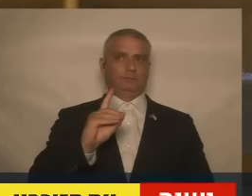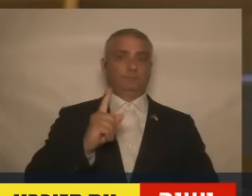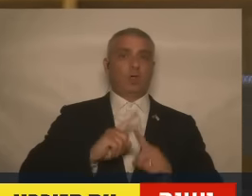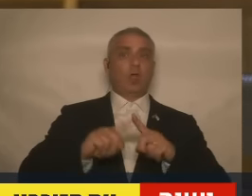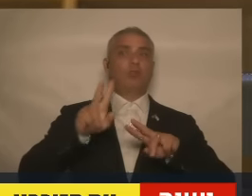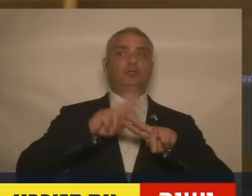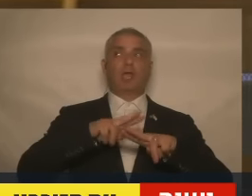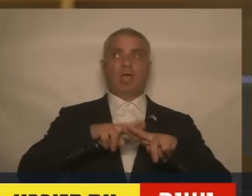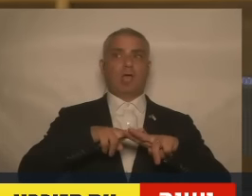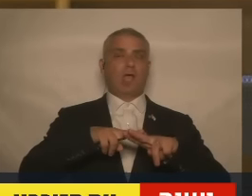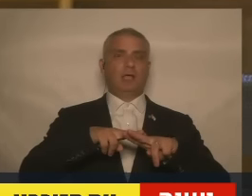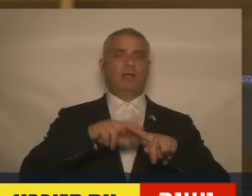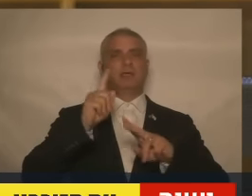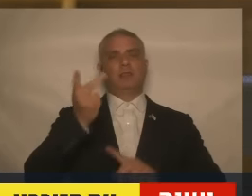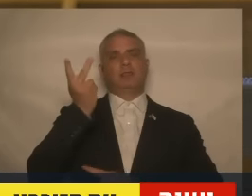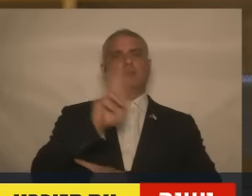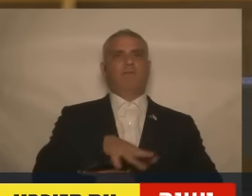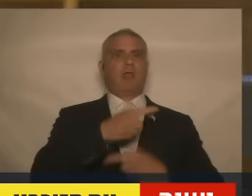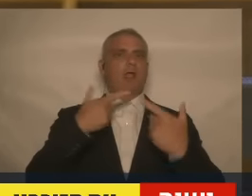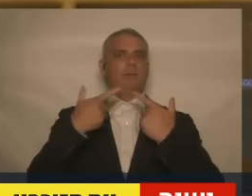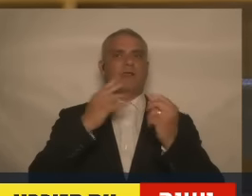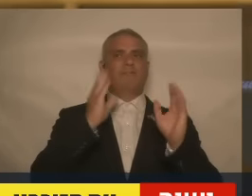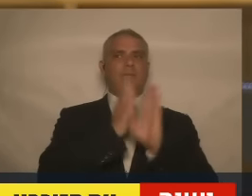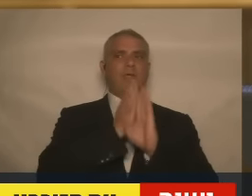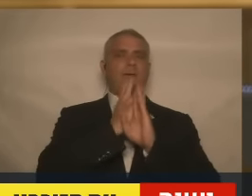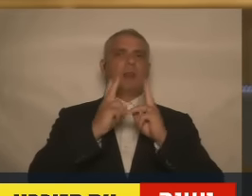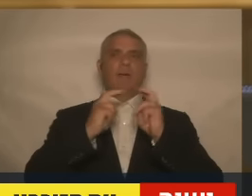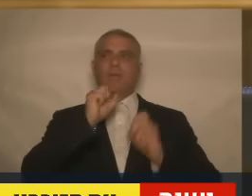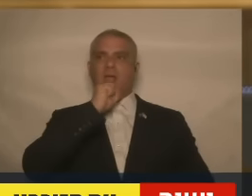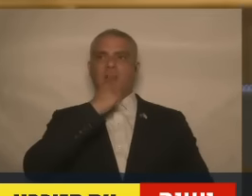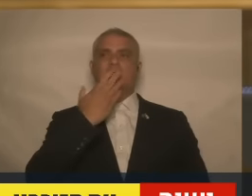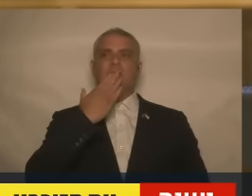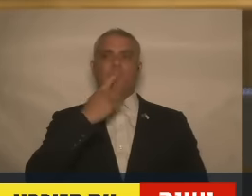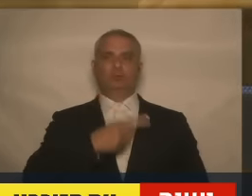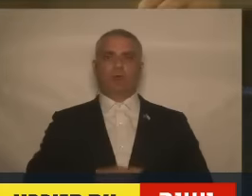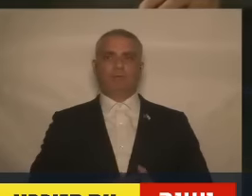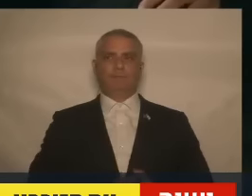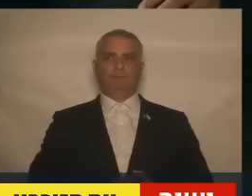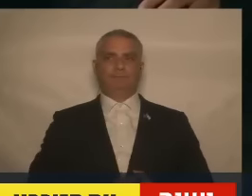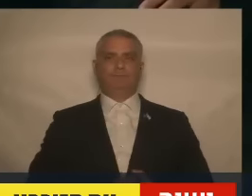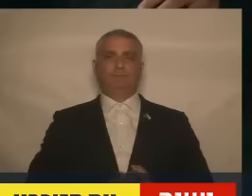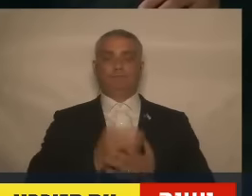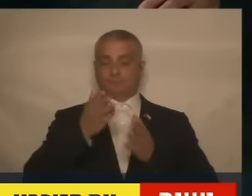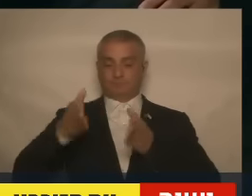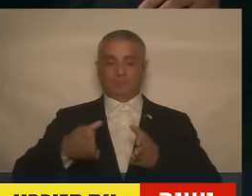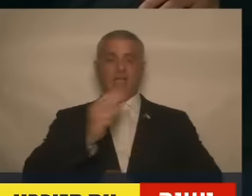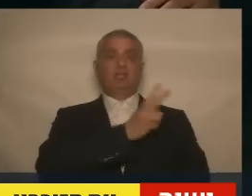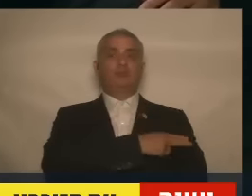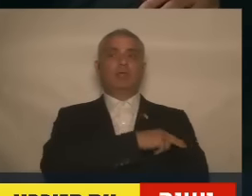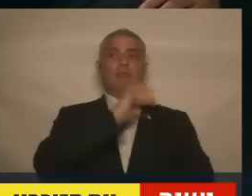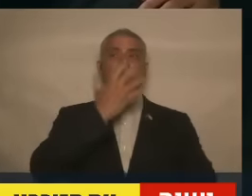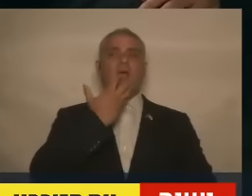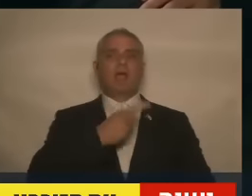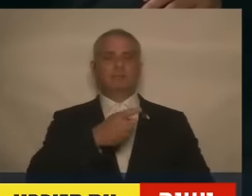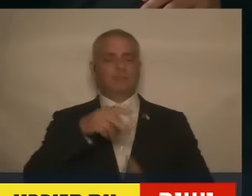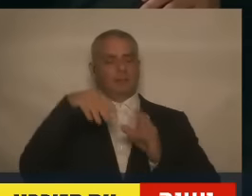חודש לאחר מכן היא נפלה בקרב עם מחבל בעיר העתיקה בירושלים. חלקת השוטרים בהר הרצל